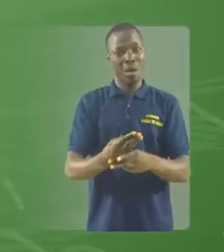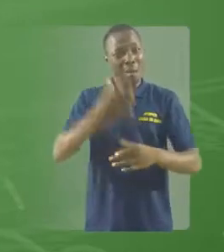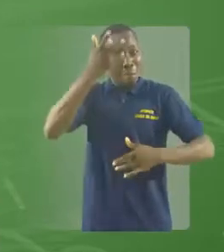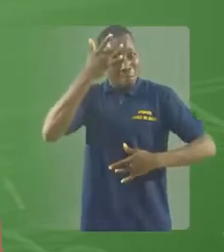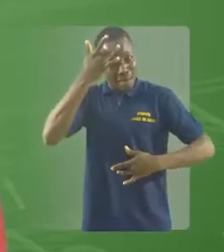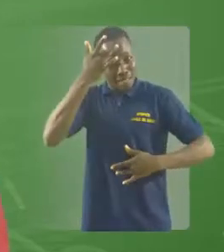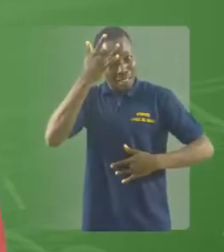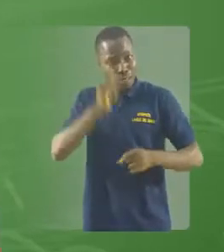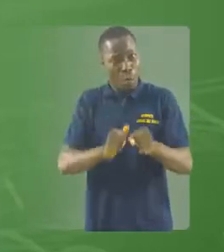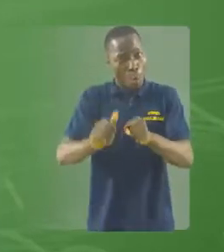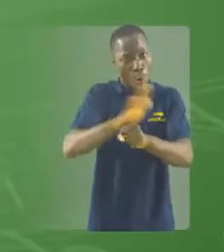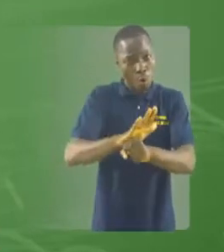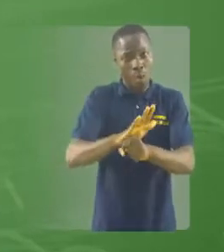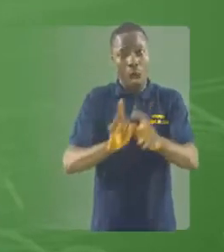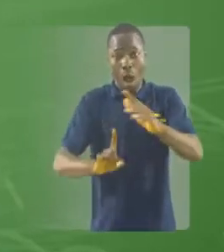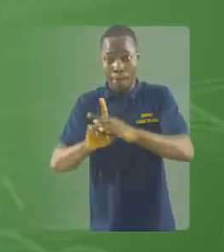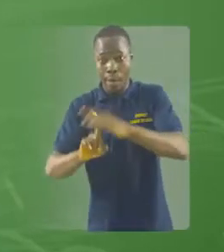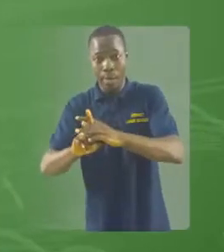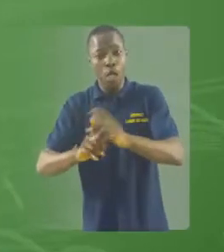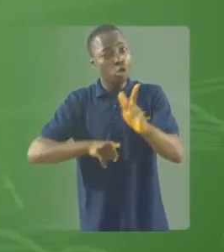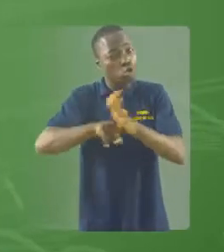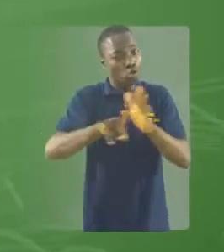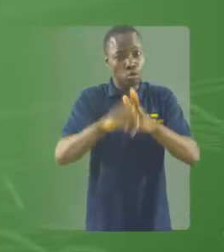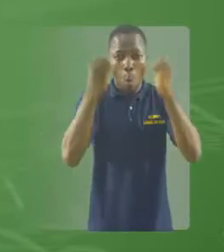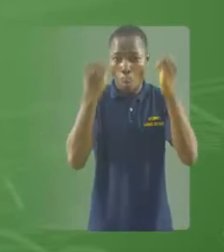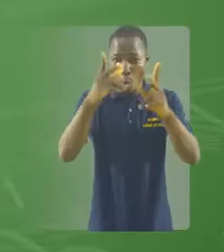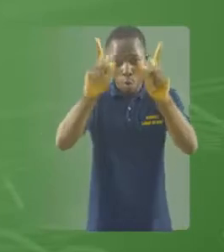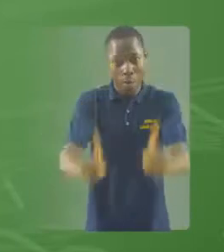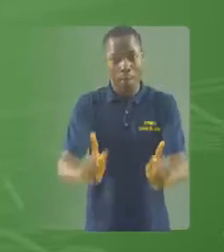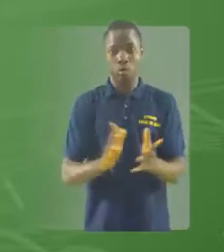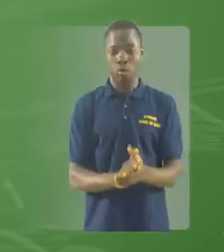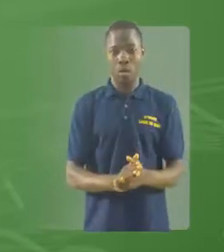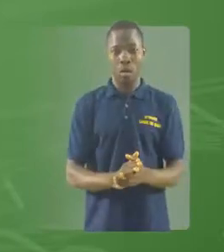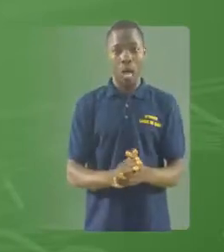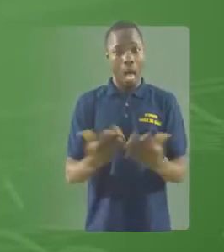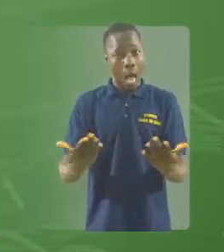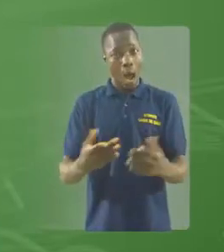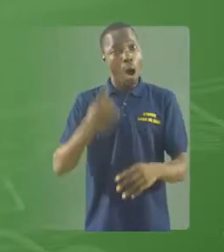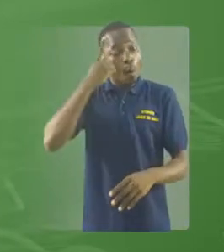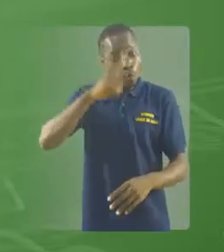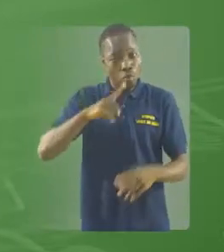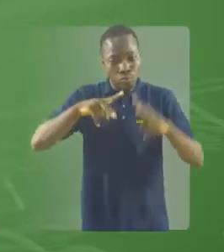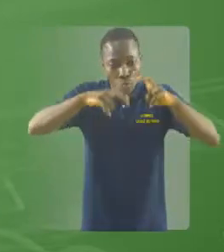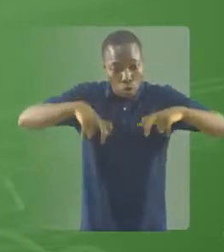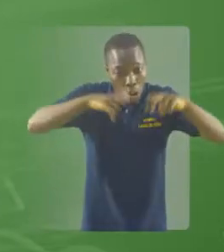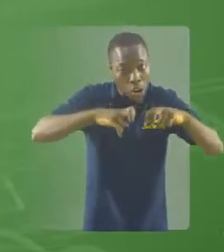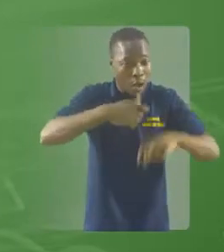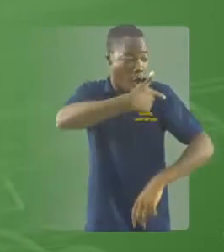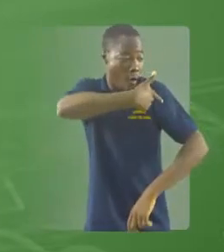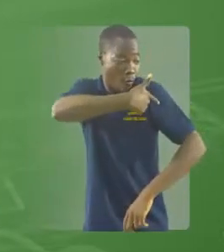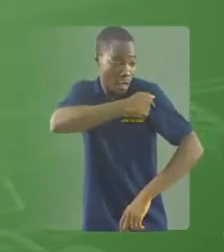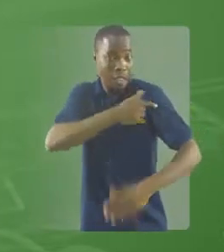coronavirus qui sévit dans le monde tout entier. Alors, dans le cadre de la recherche d'un